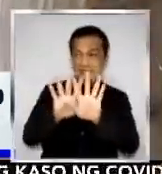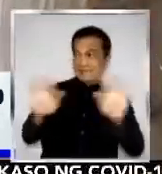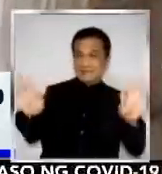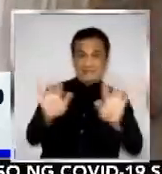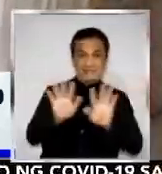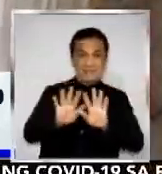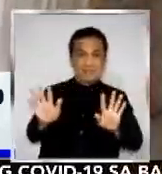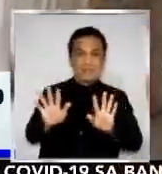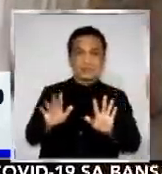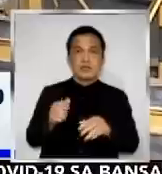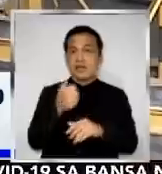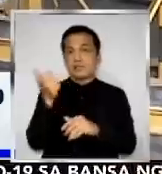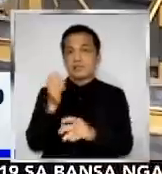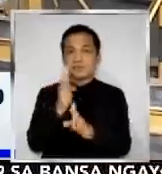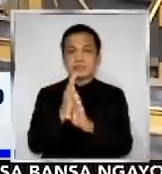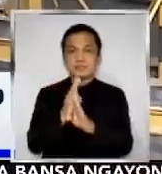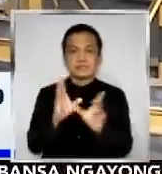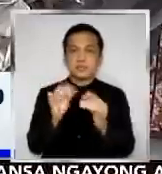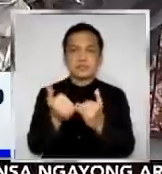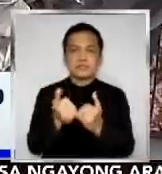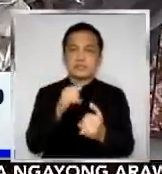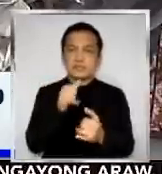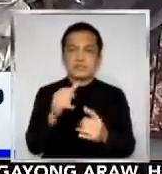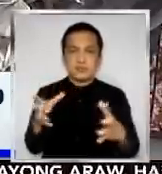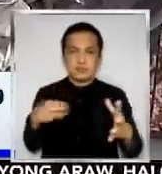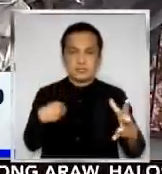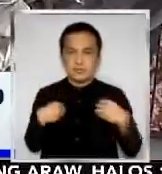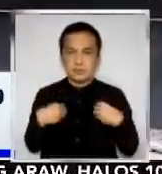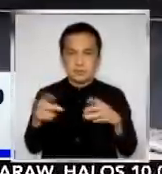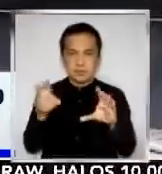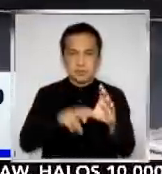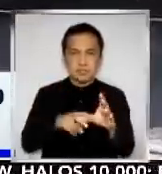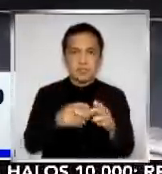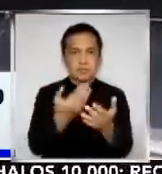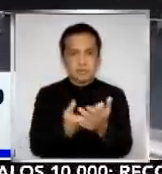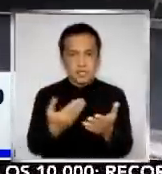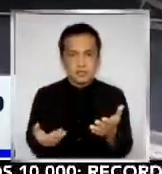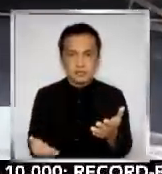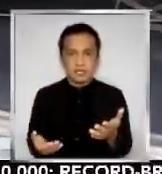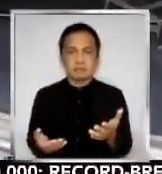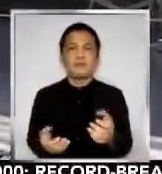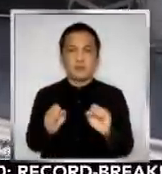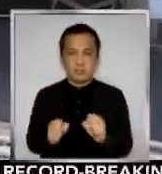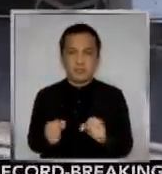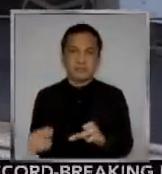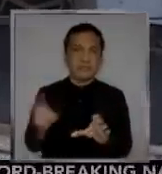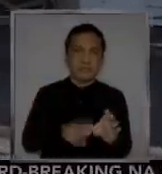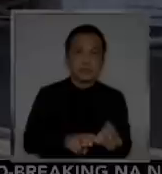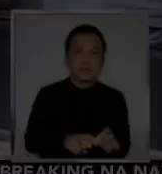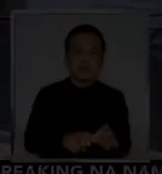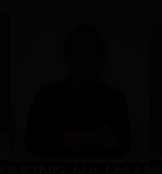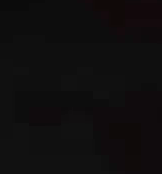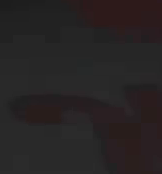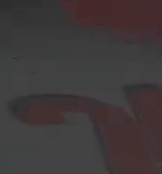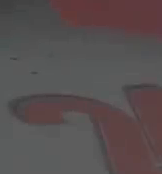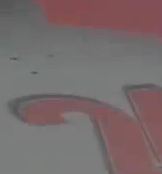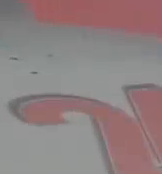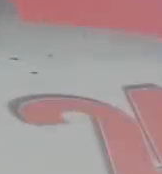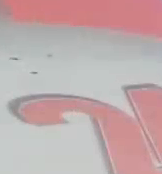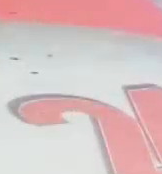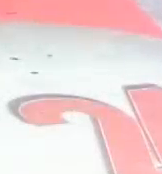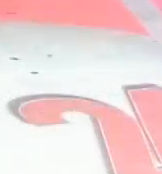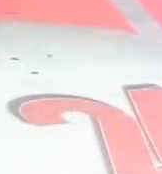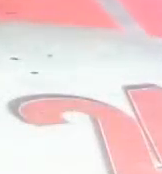na tumatanggap ng pasahero at cargo lang ang isinasakay. Chino Gasto nakatutok, 24 oras.